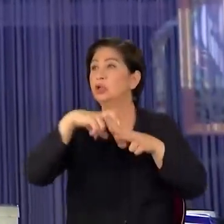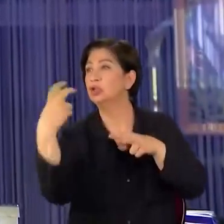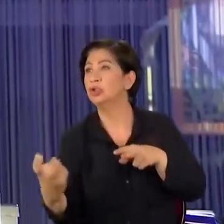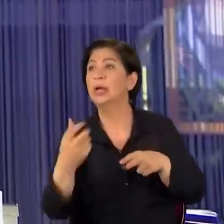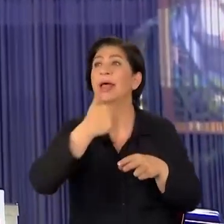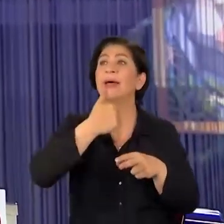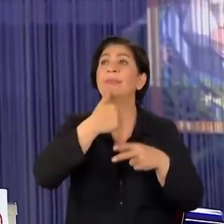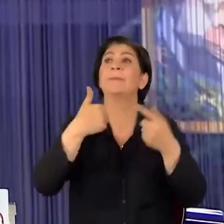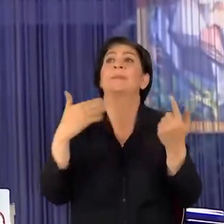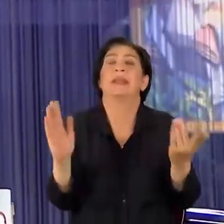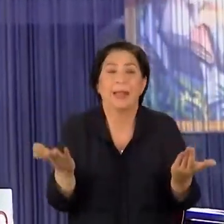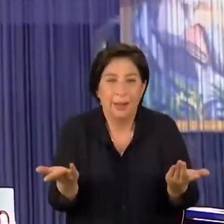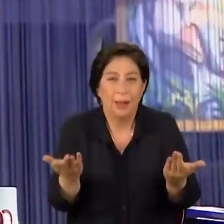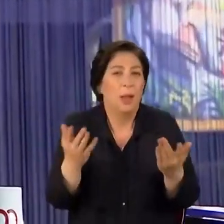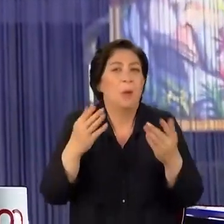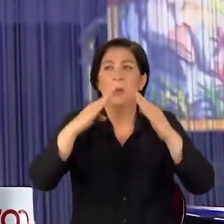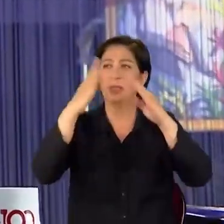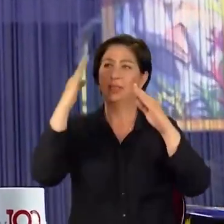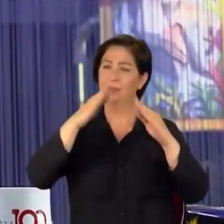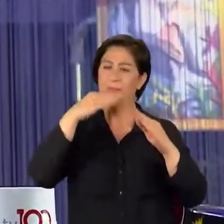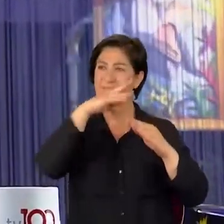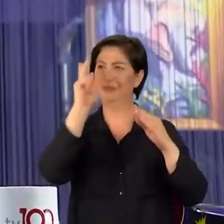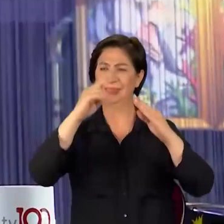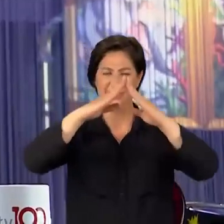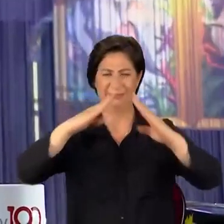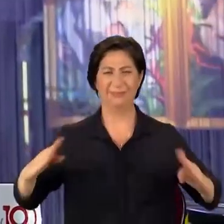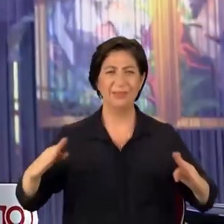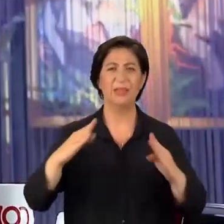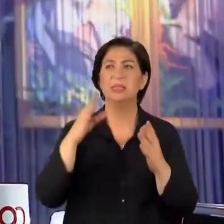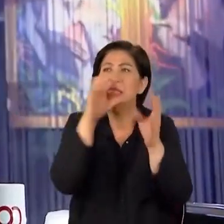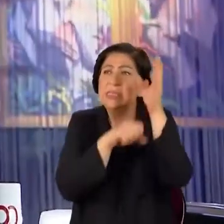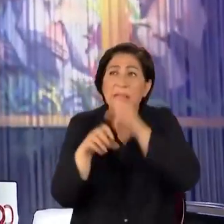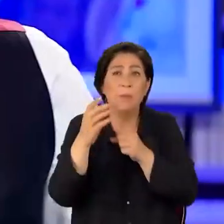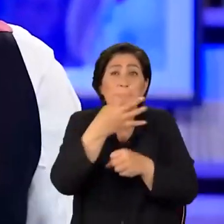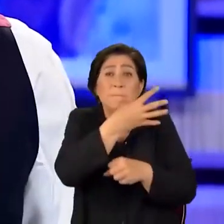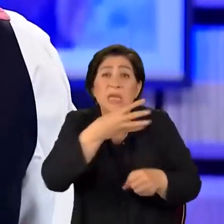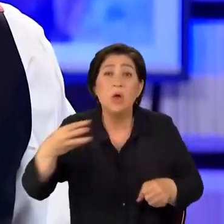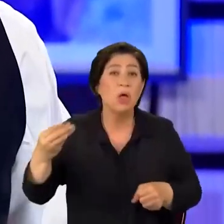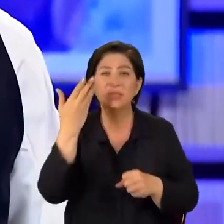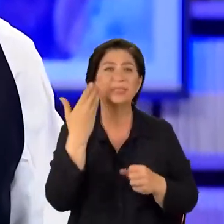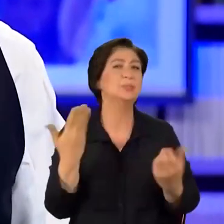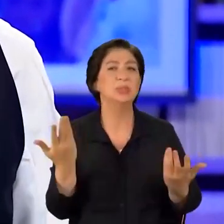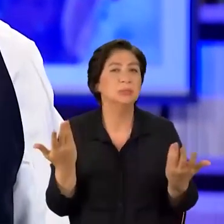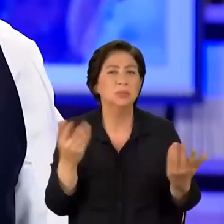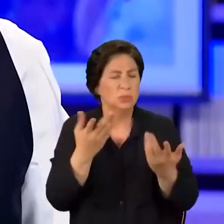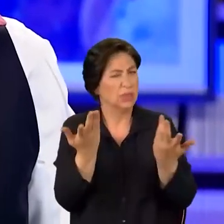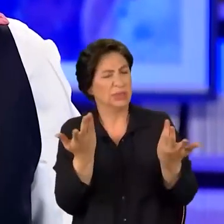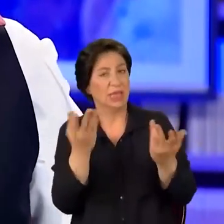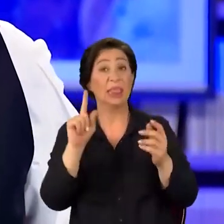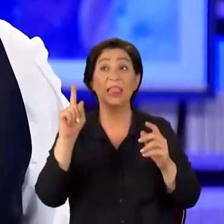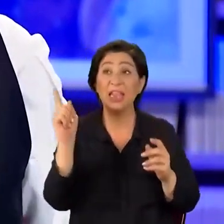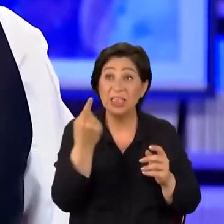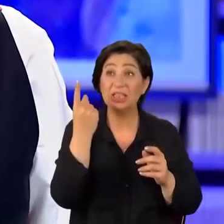falan videosu yok. Hiç yok. Piramitlerin sırrı. Milyonlarca izlenmiş. Nasıl oluyor bu? Enformatif olana, değişik, ilginç